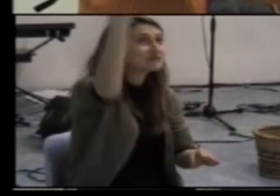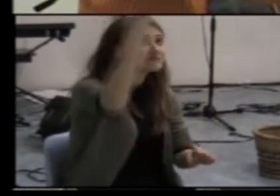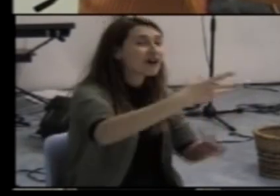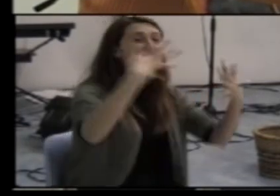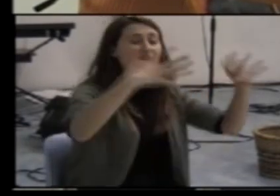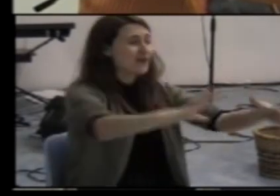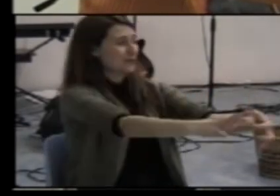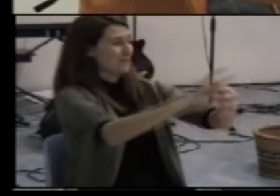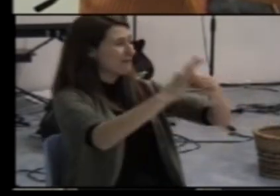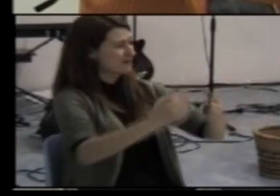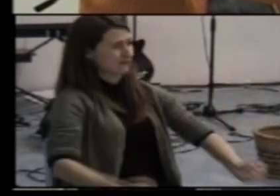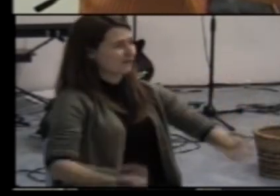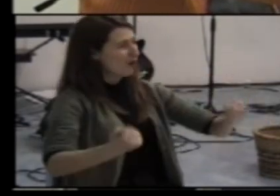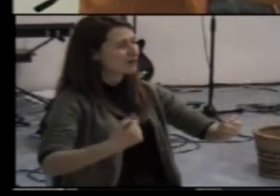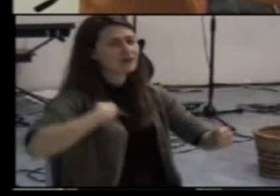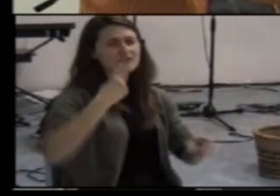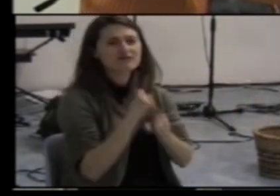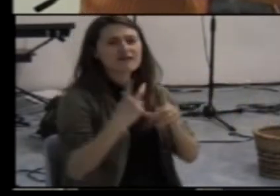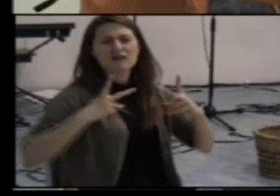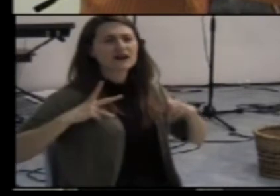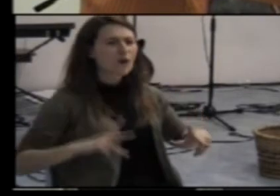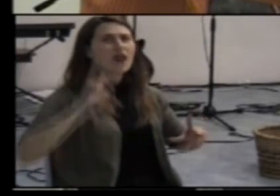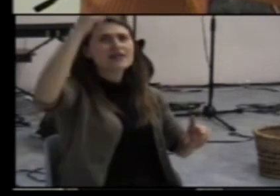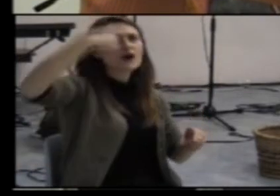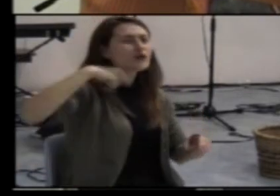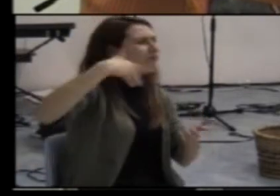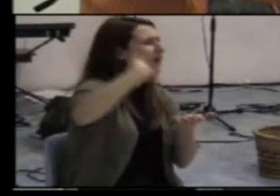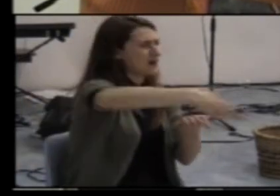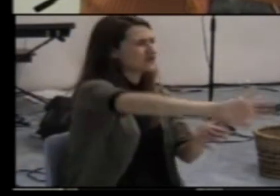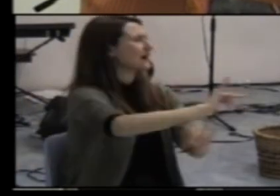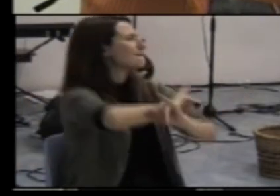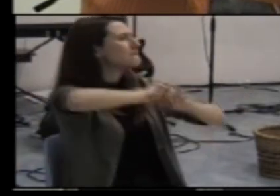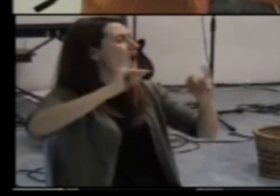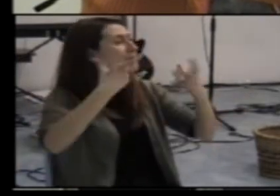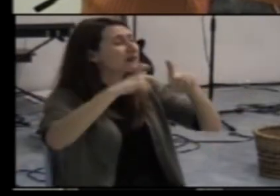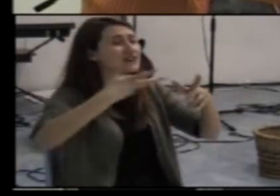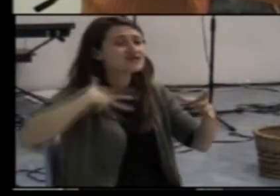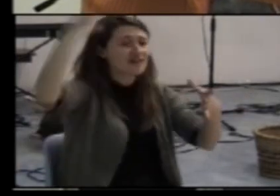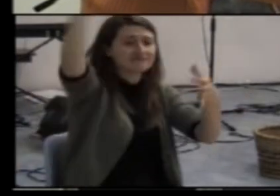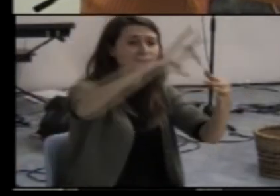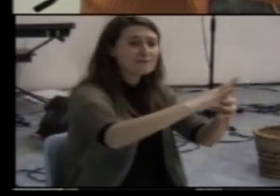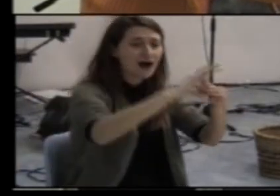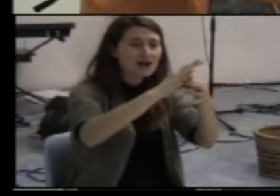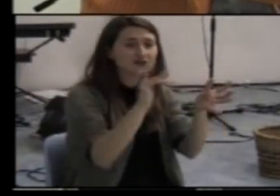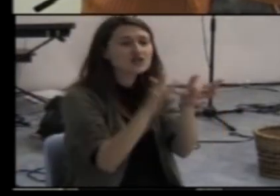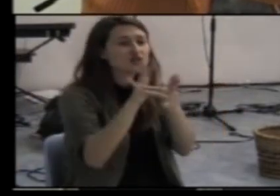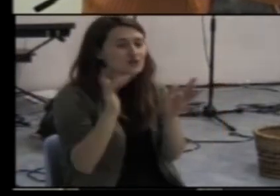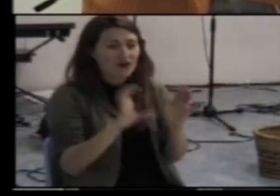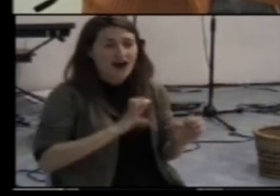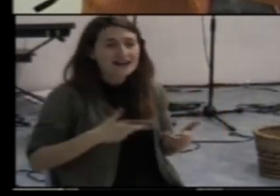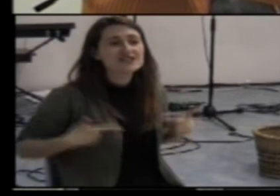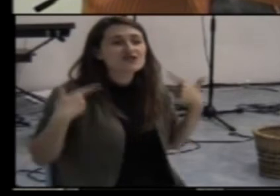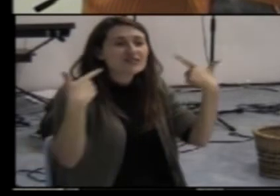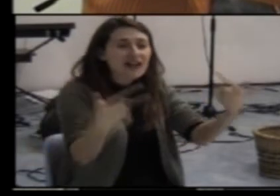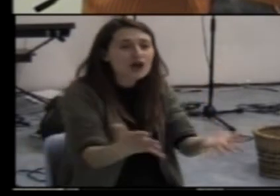per inaugurare quel patto. E mio amato figlio ha dato tutto se stesso, tutta la sua vita per